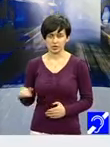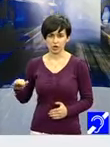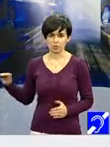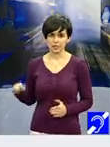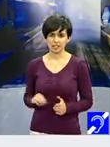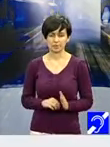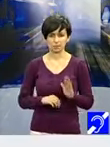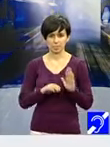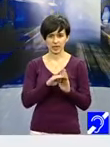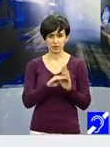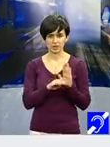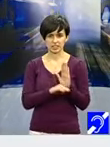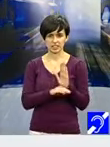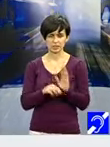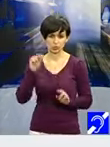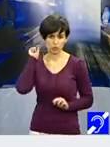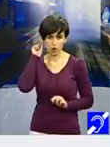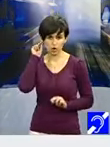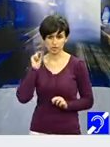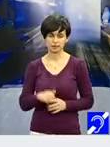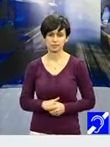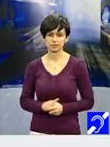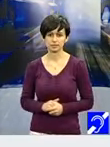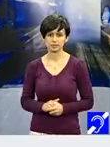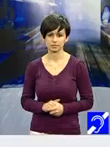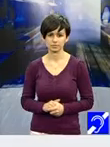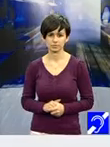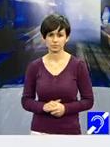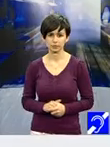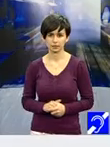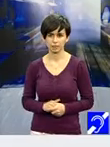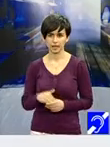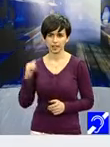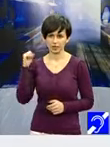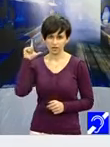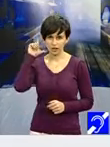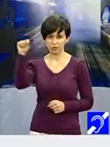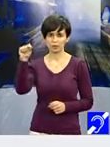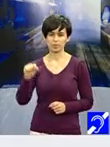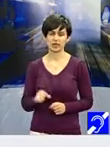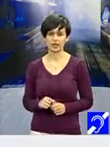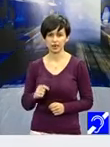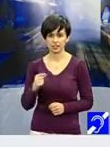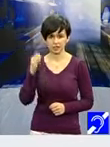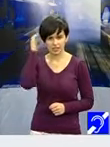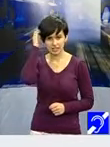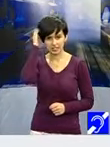pe Stația Spațială Orbitală Internațională. Noi vom pleca sâmbătă în Belgia de data aceasta.